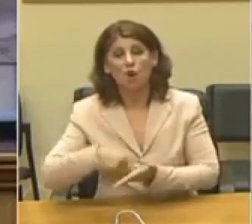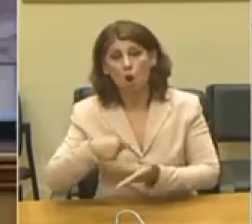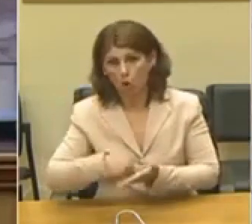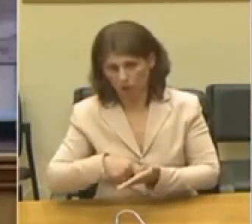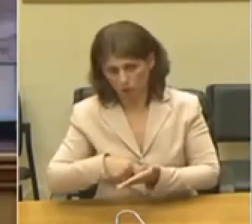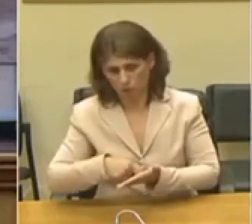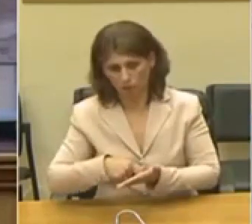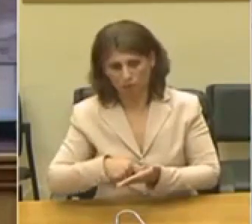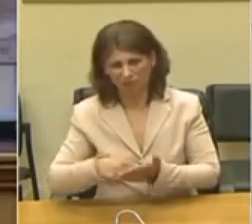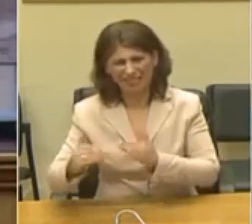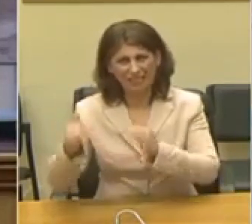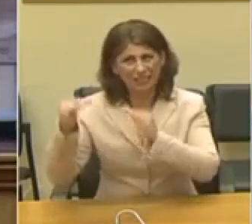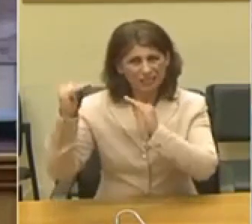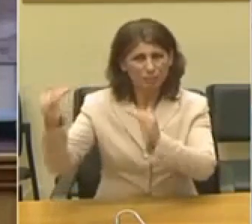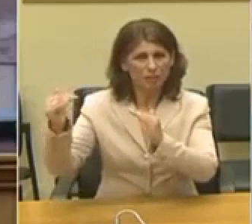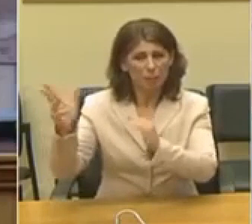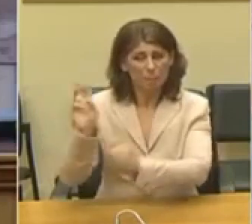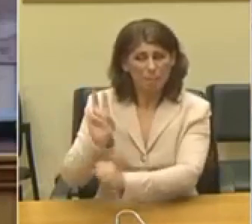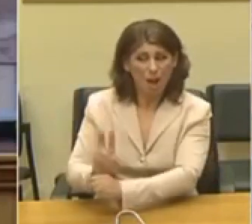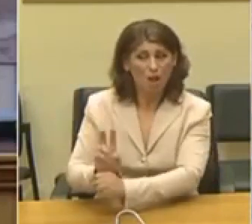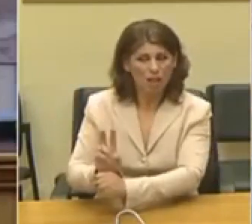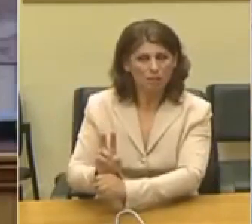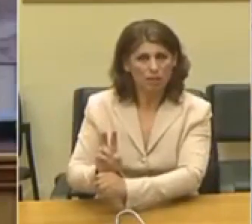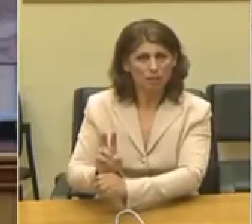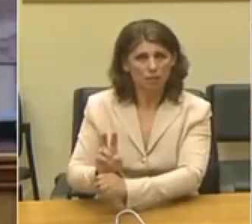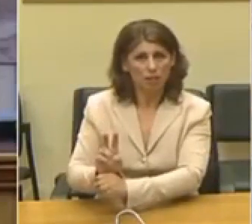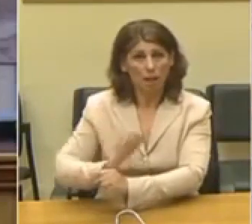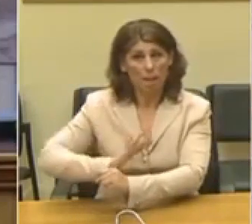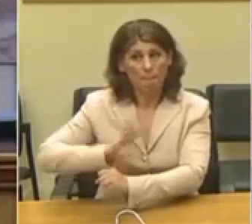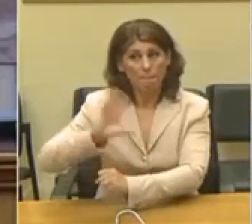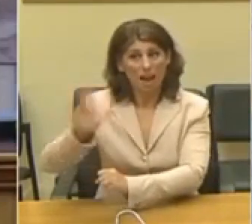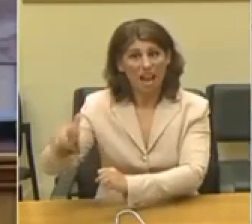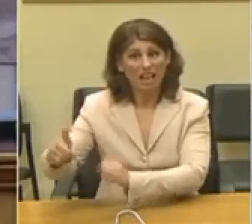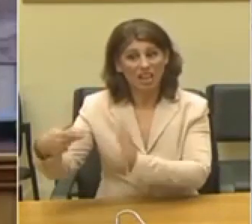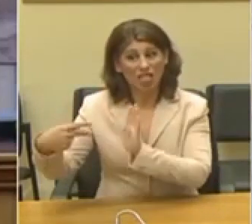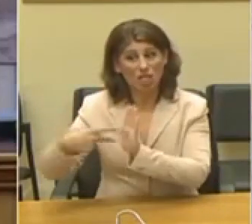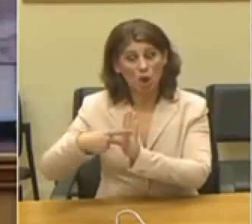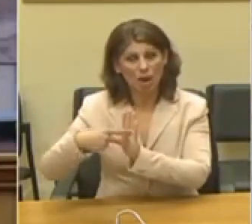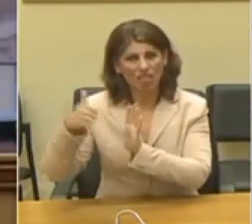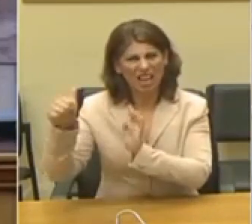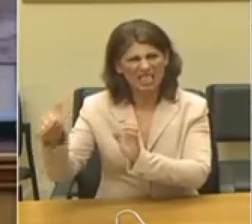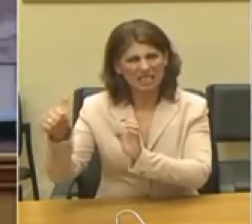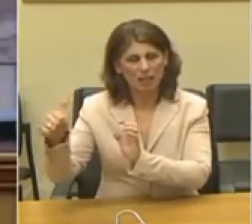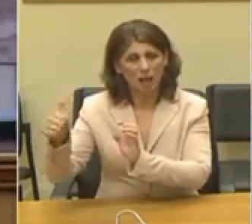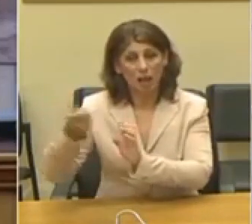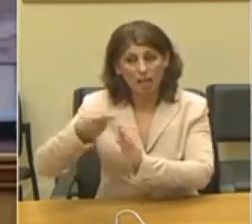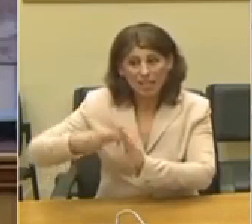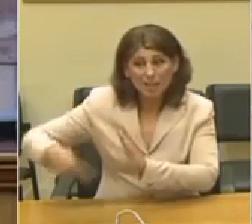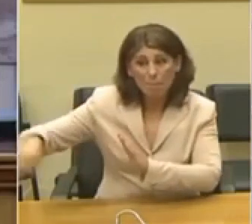υψηλά πρωτογενή πλεονάσματα ίσα με το 2060, το υπερταμείο ίσα με